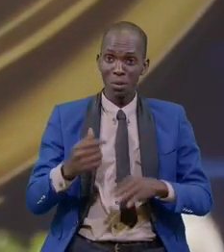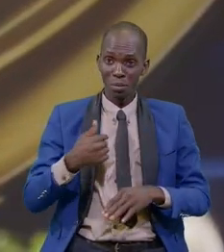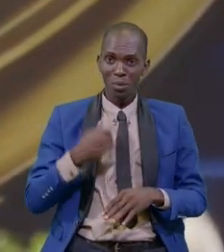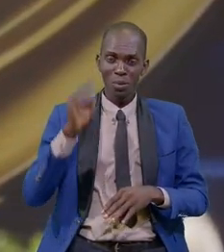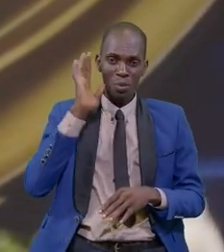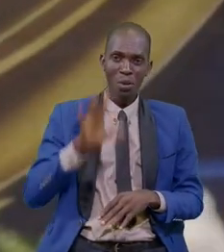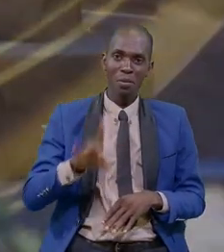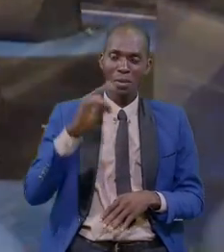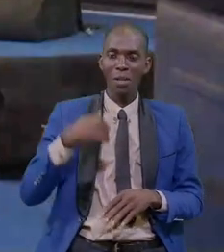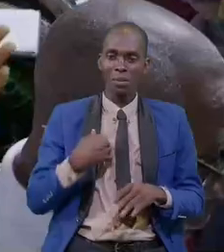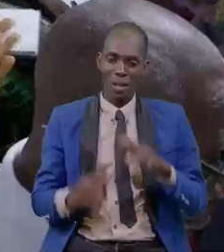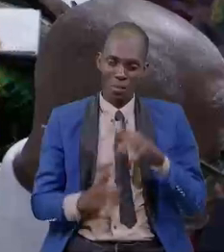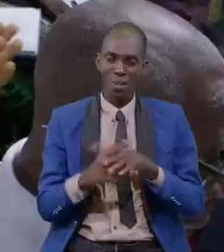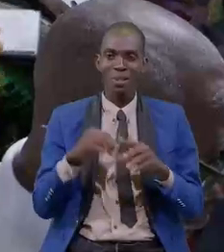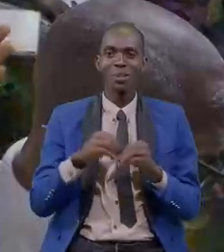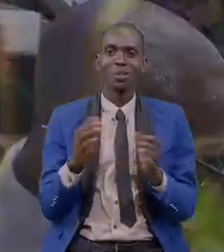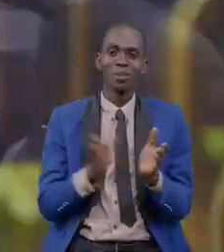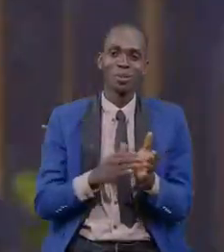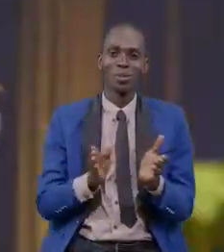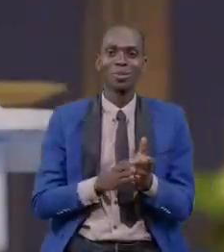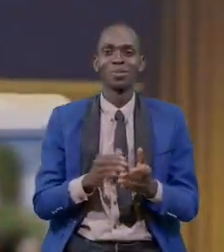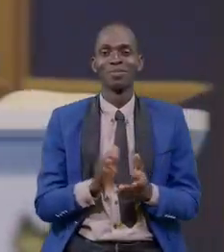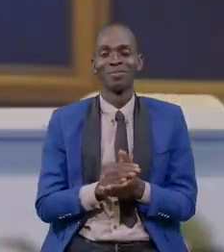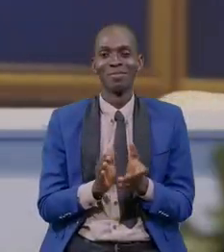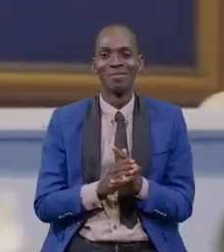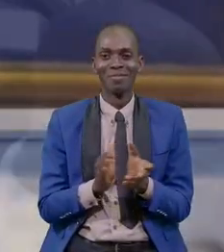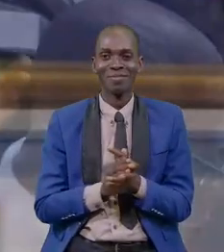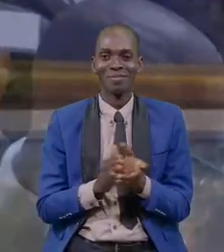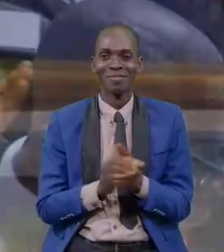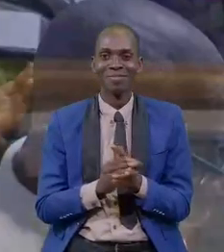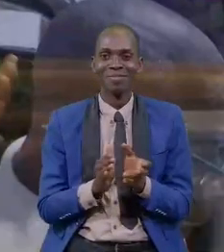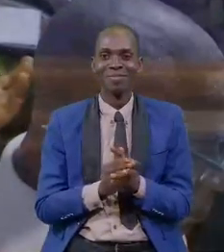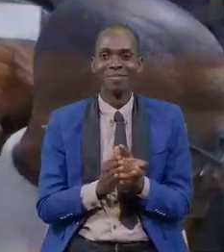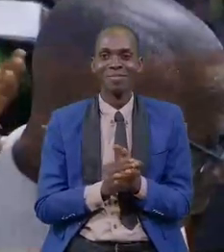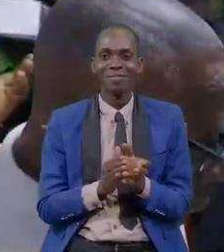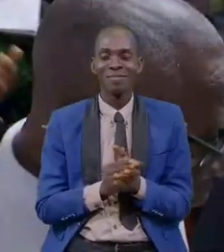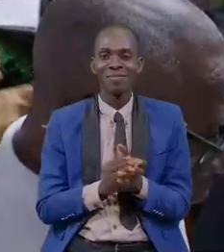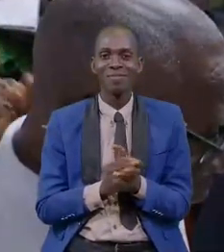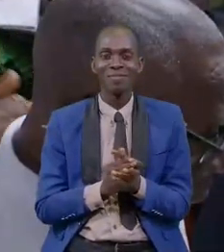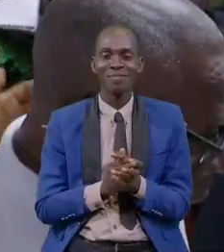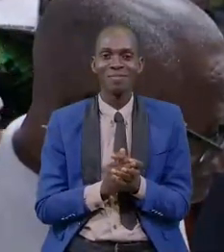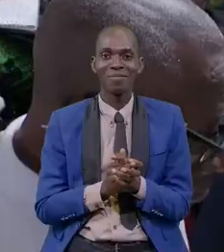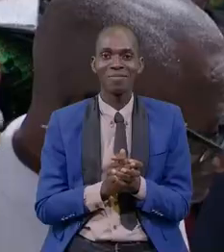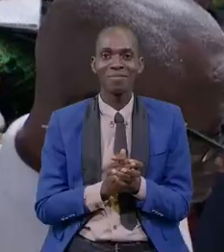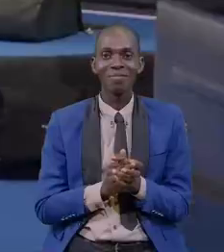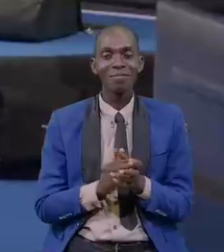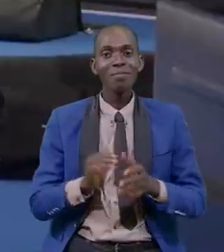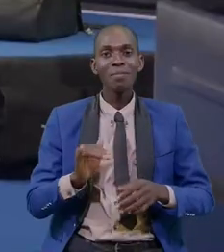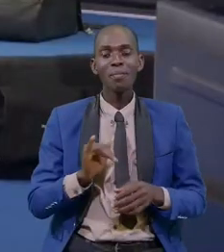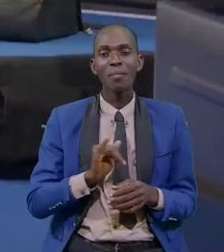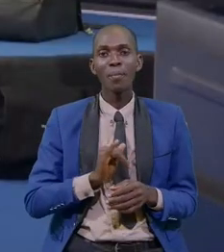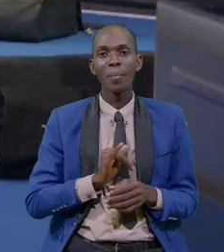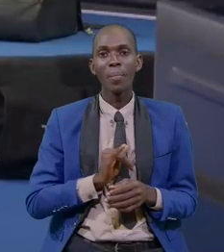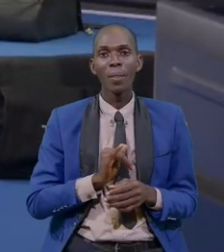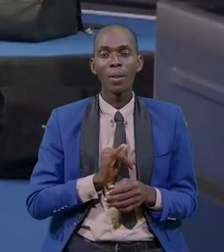temps, vous aussi vous allez voir comment vous allez apparaître à l'école avec votre don. Alors, je ne suis pas en train de